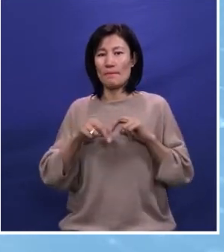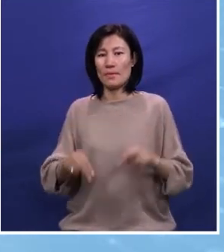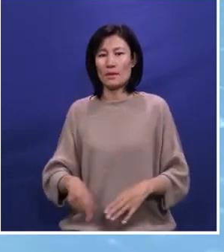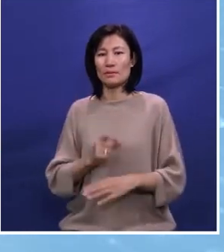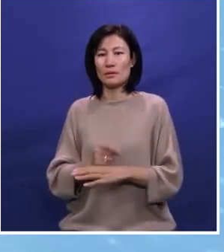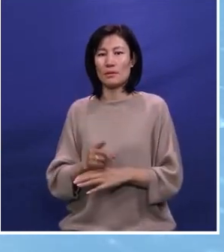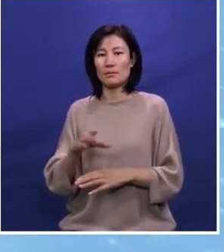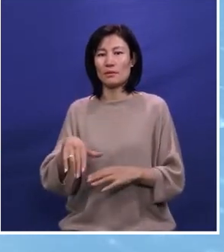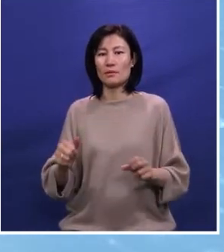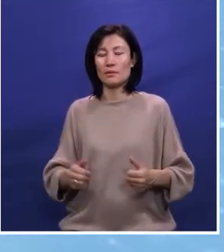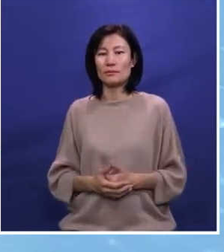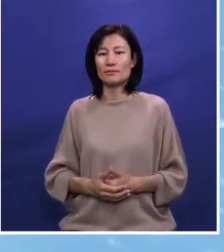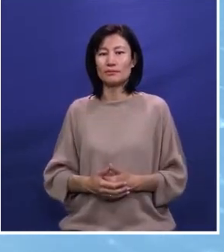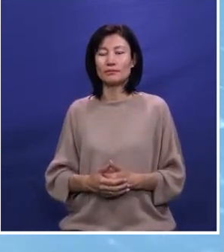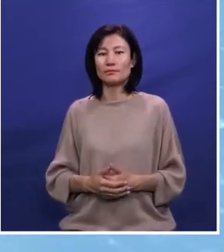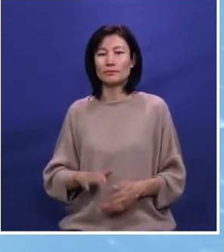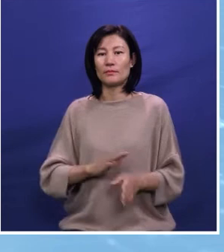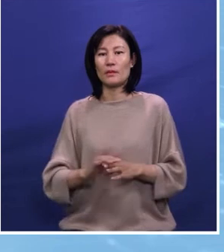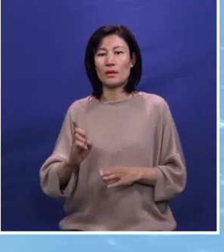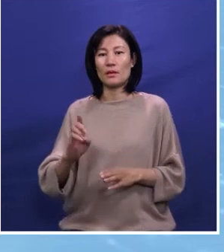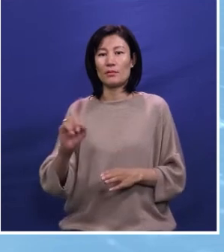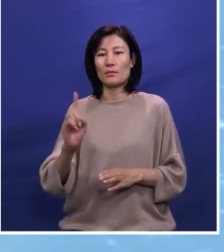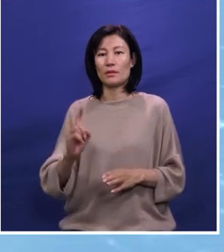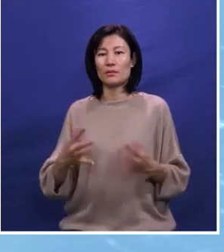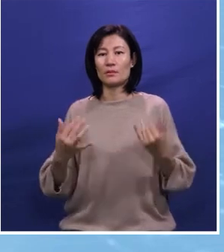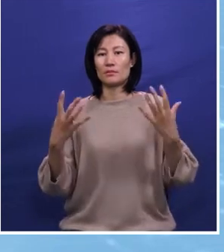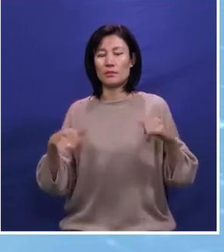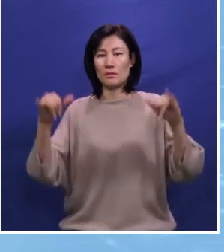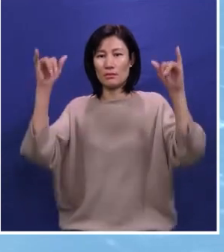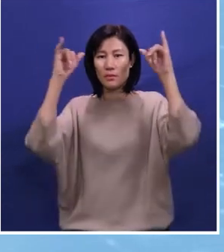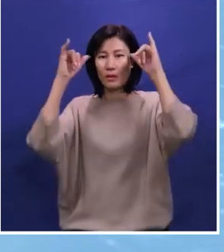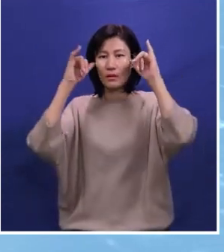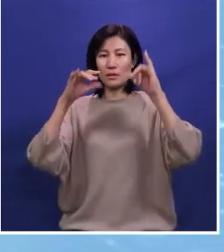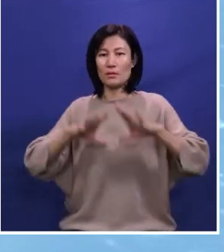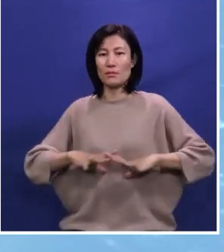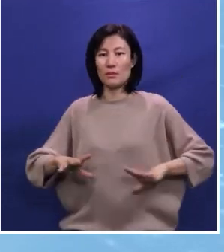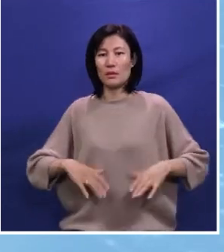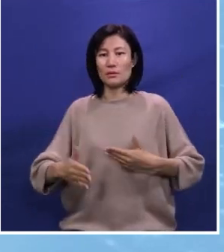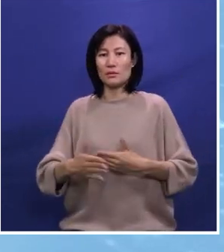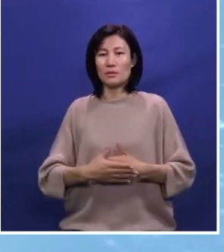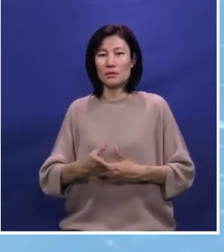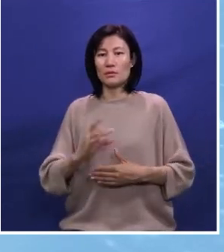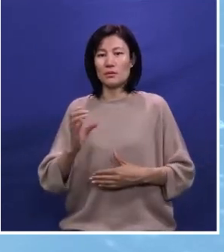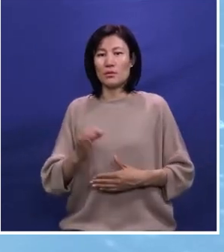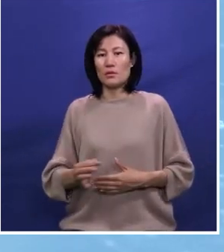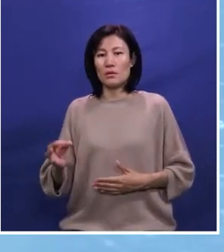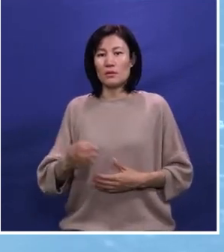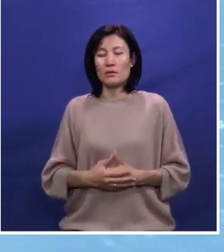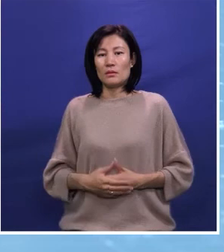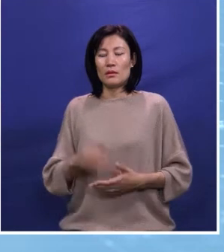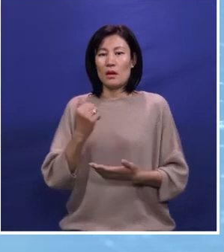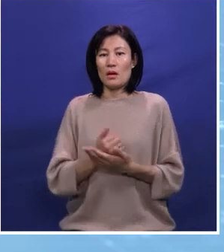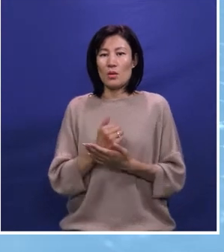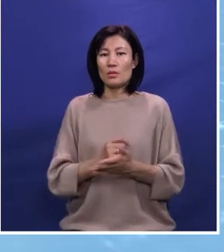тапсырмасы. Біз тек қана мына қолданса, мына мал базарлар біраз уақыт жабылып тұрды. Соған сәйкес мына облыстан арнайы қаулы